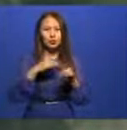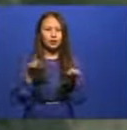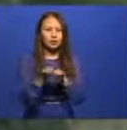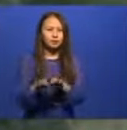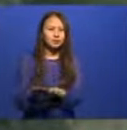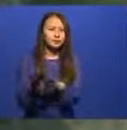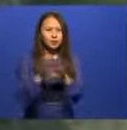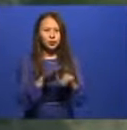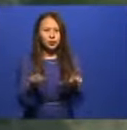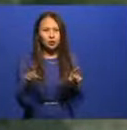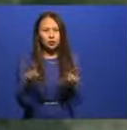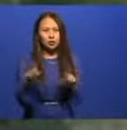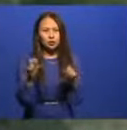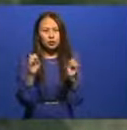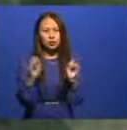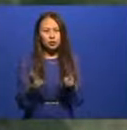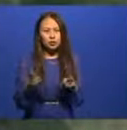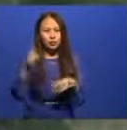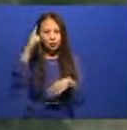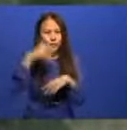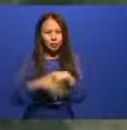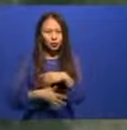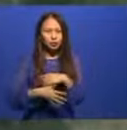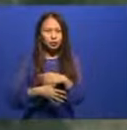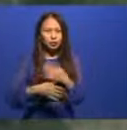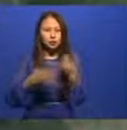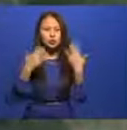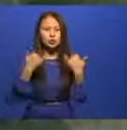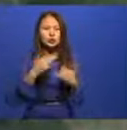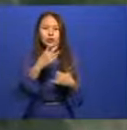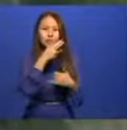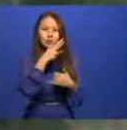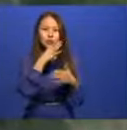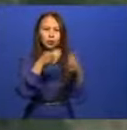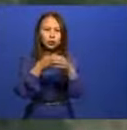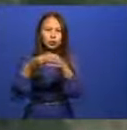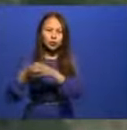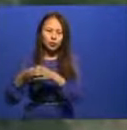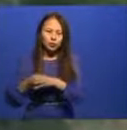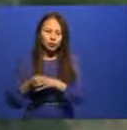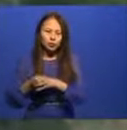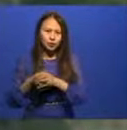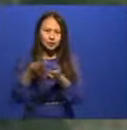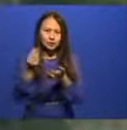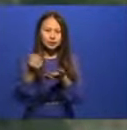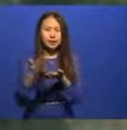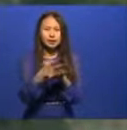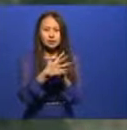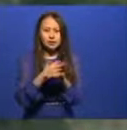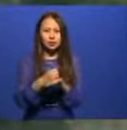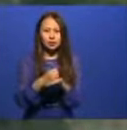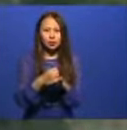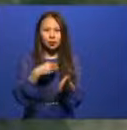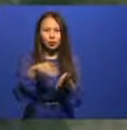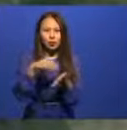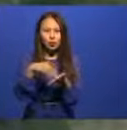түсініп, соның барлығын өздері саралап, бүгінгі таңда өздері жаңағы топ-топ болып, өздерінің жаңағы ақшаларын жинап, соған заттар сатып